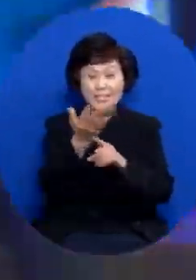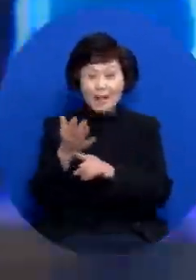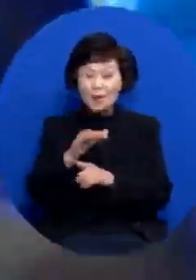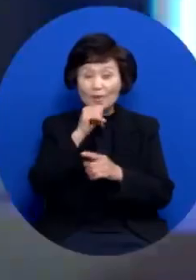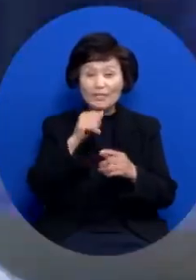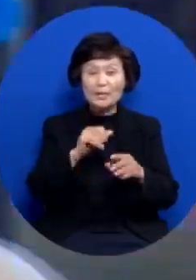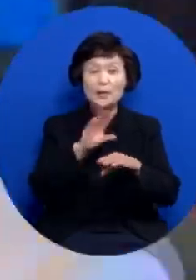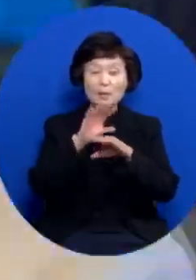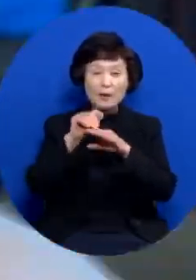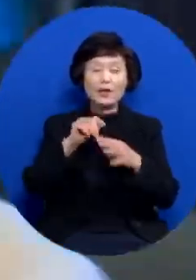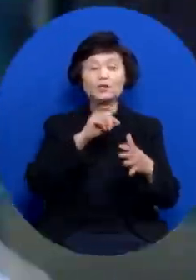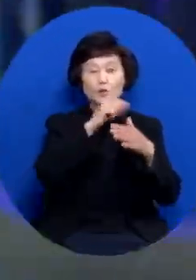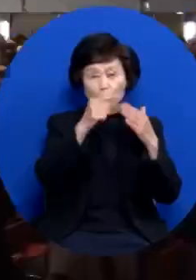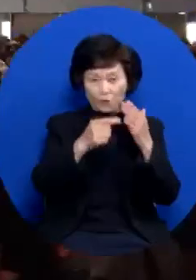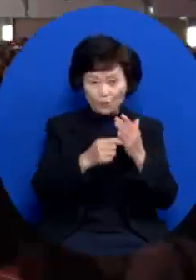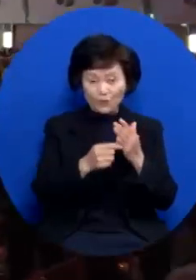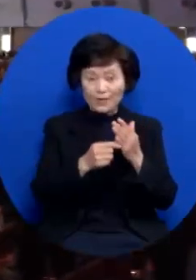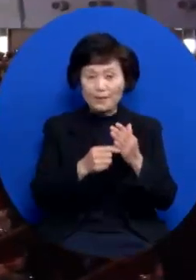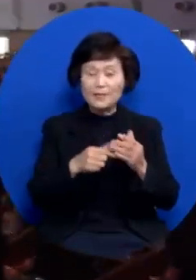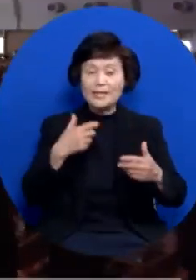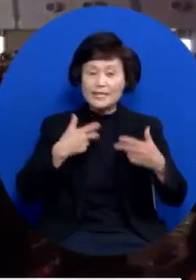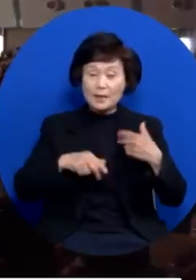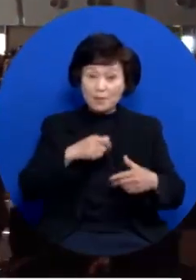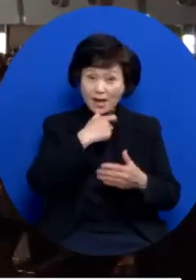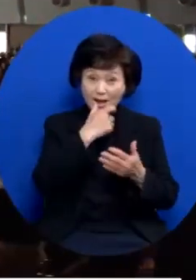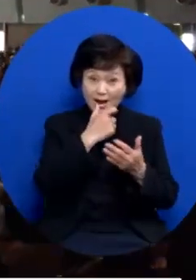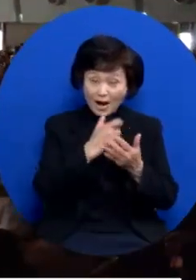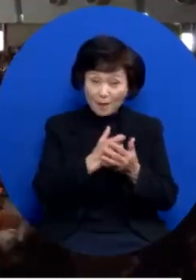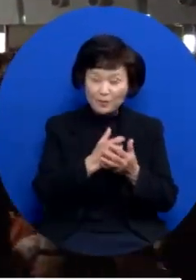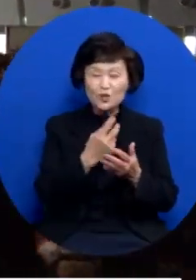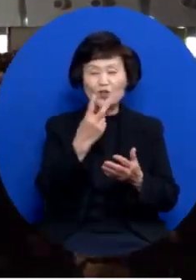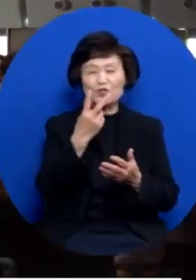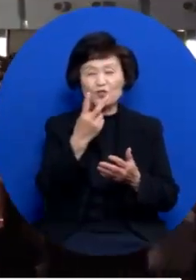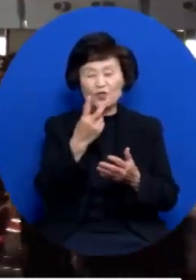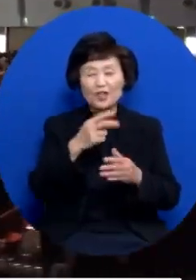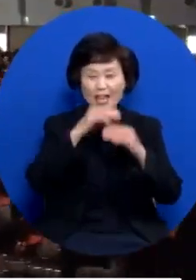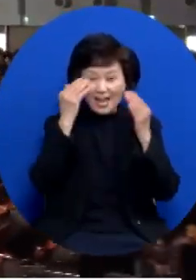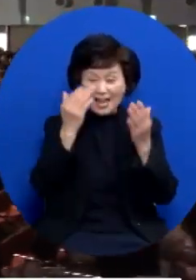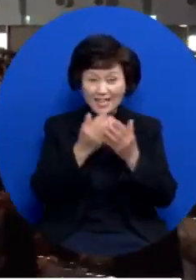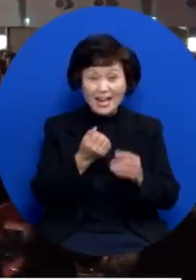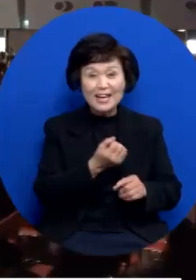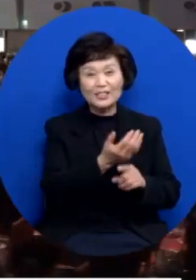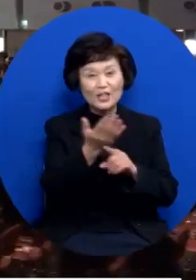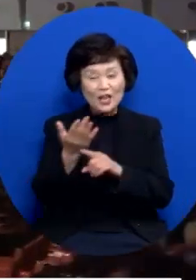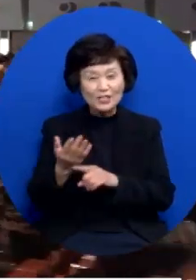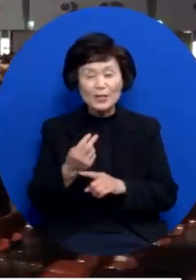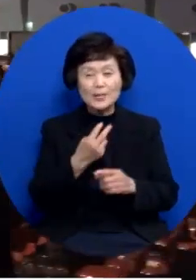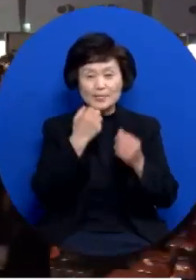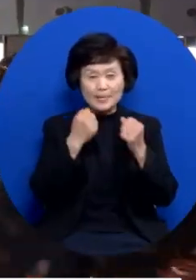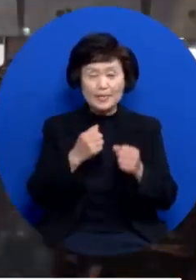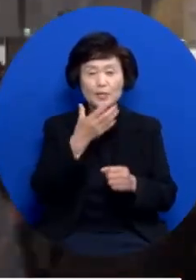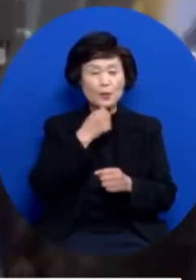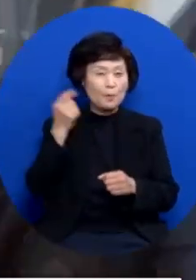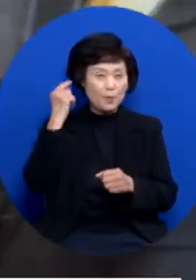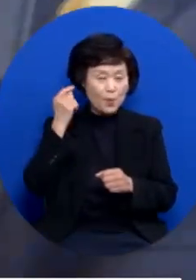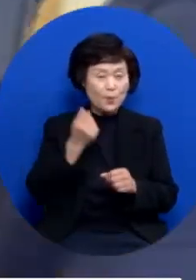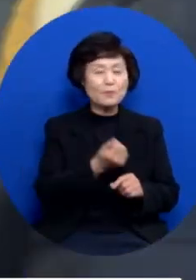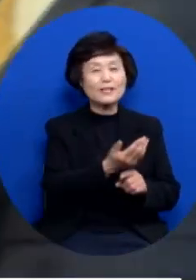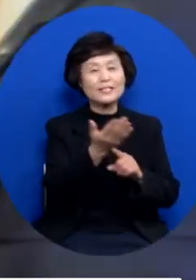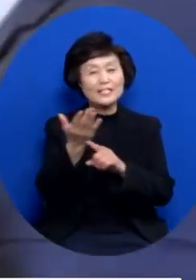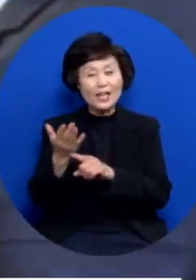주성민 목사의 주담길, 재미와 감동 두 마리 토끼를 잡으며 살아있는 복음의 이야기를 전하고 있는